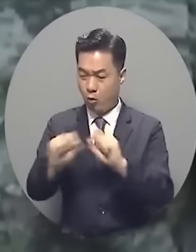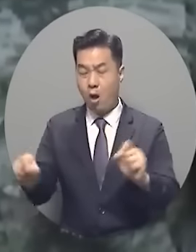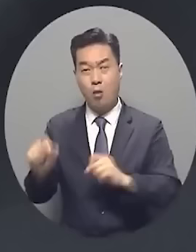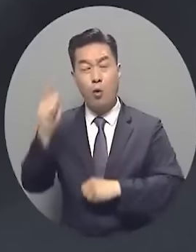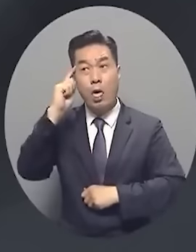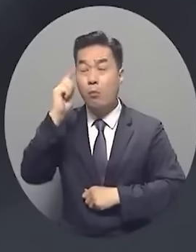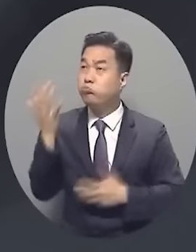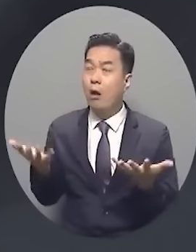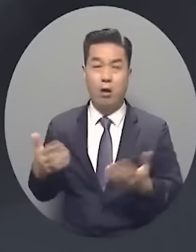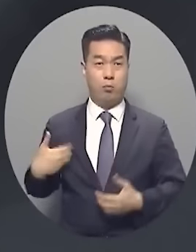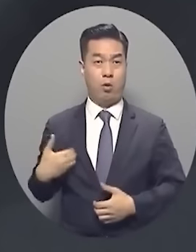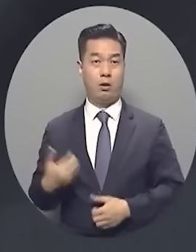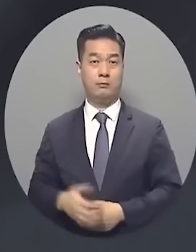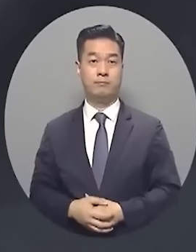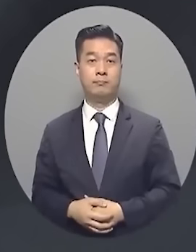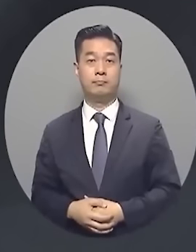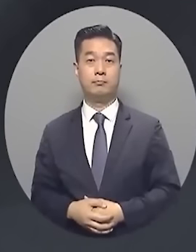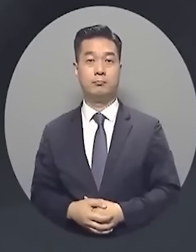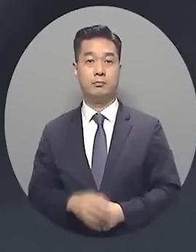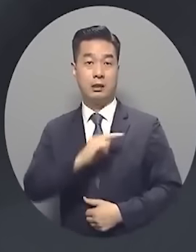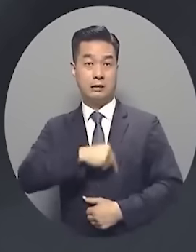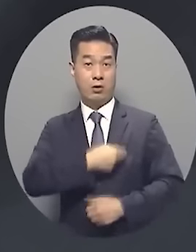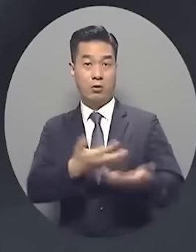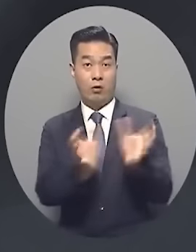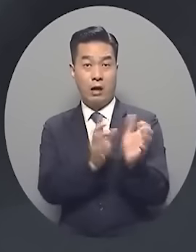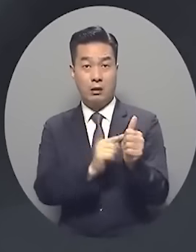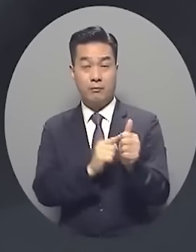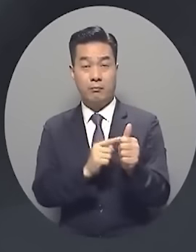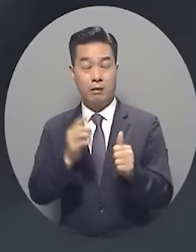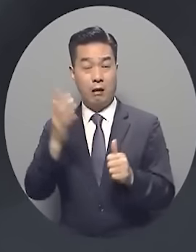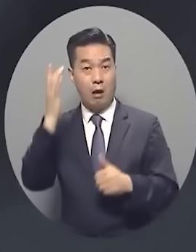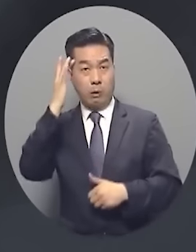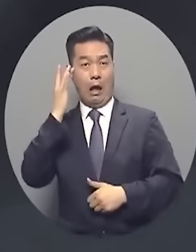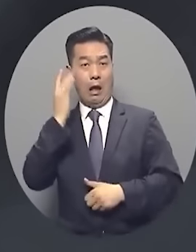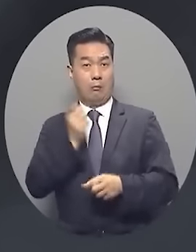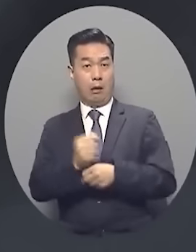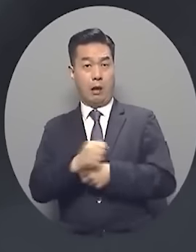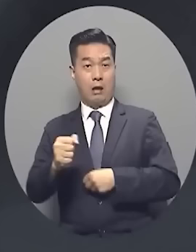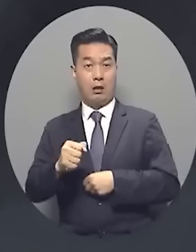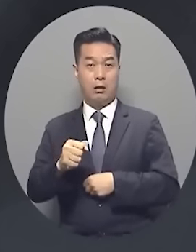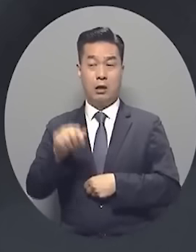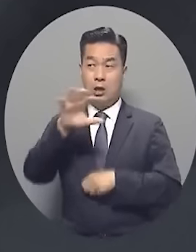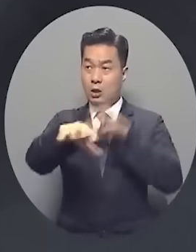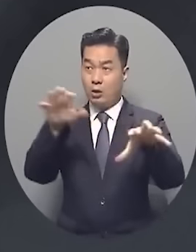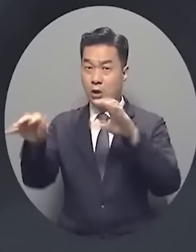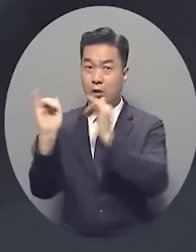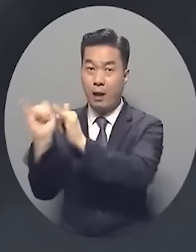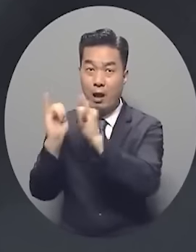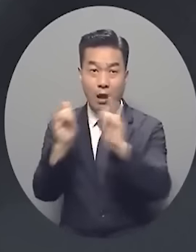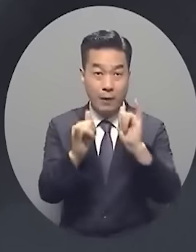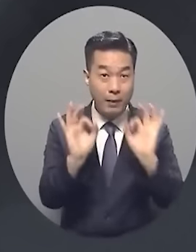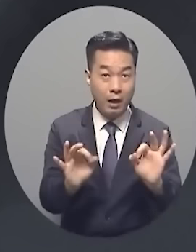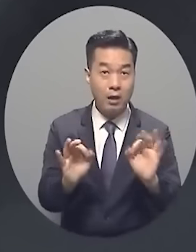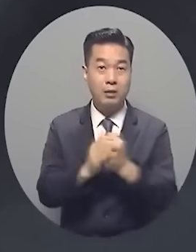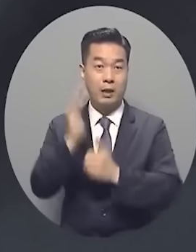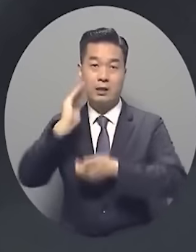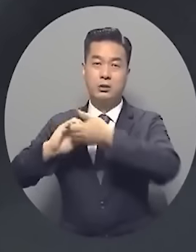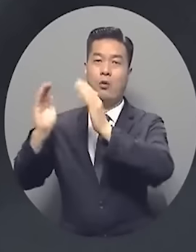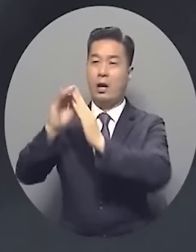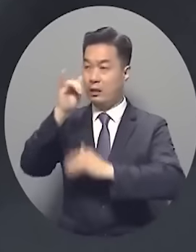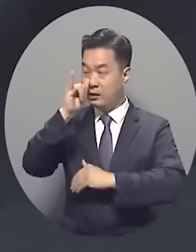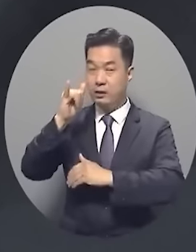합니다. 이제 사령관님도 갑자기 뻥쪘잖아요. 그러면 안테나를 여기저기 올려봤나 봐. 청와대에 있는 군사보좌관하고도